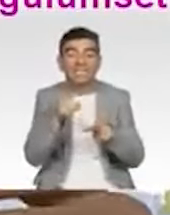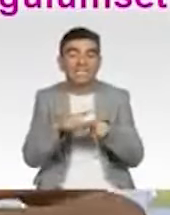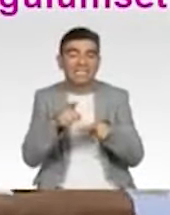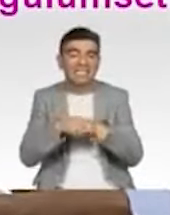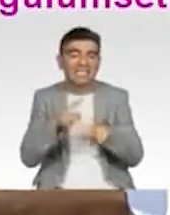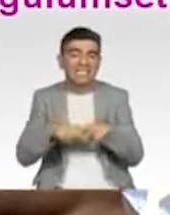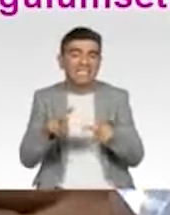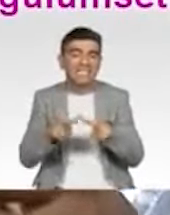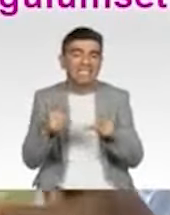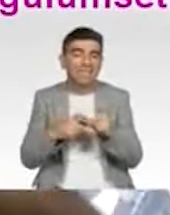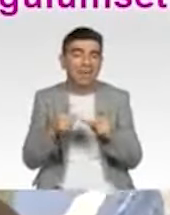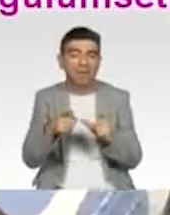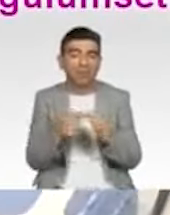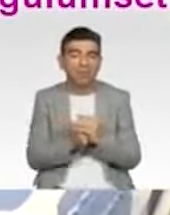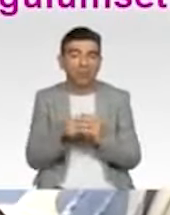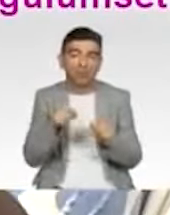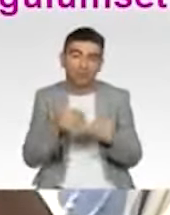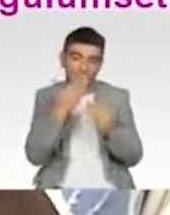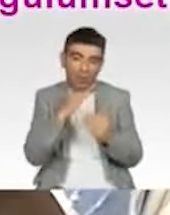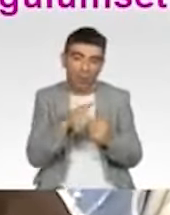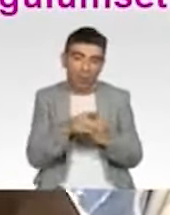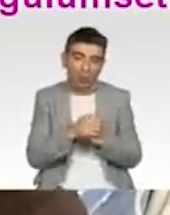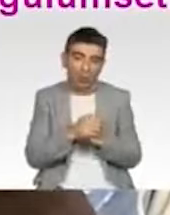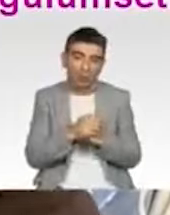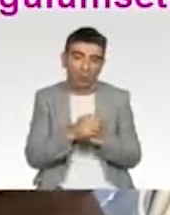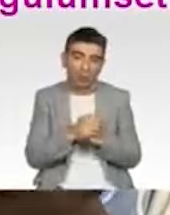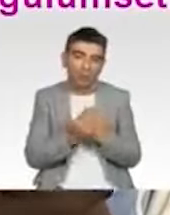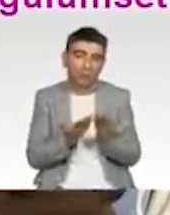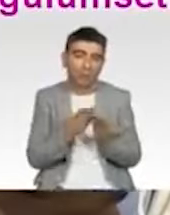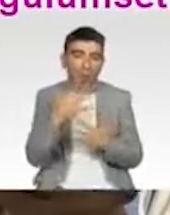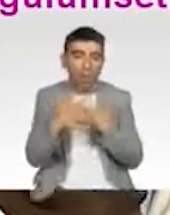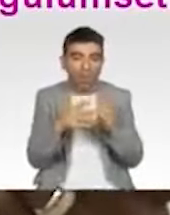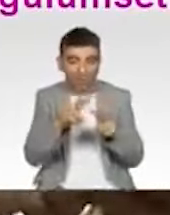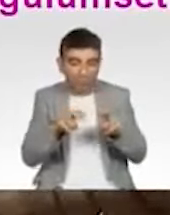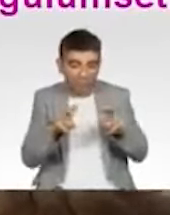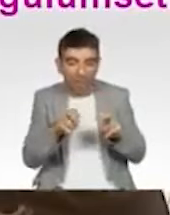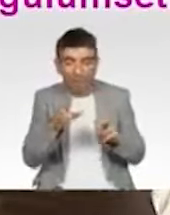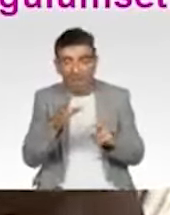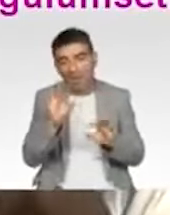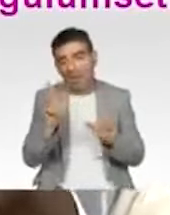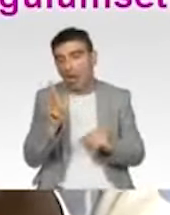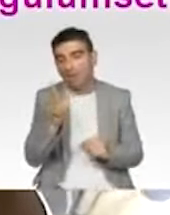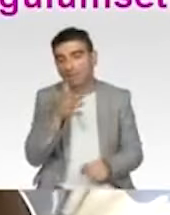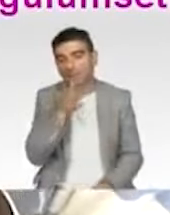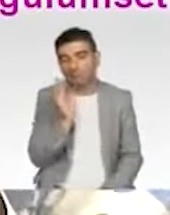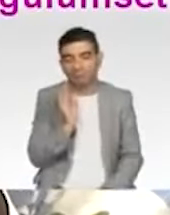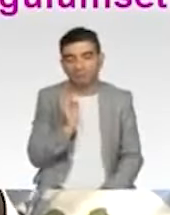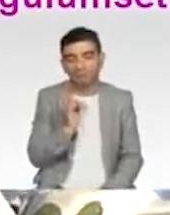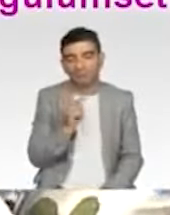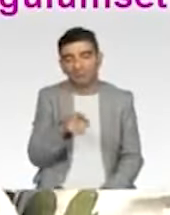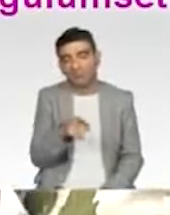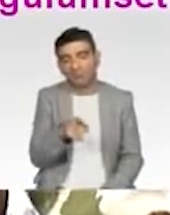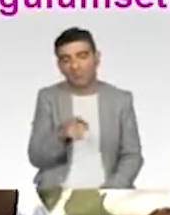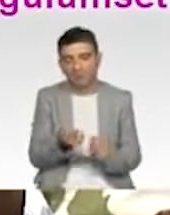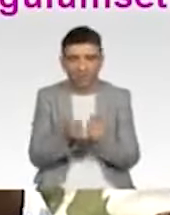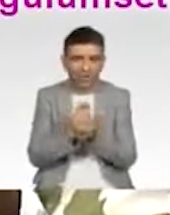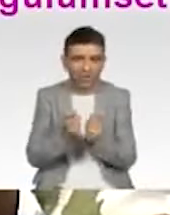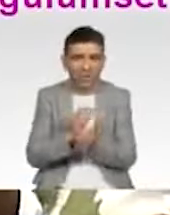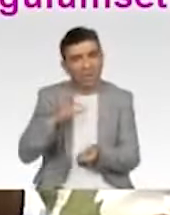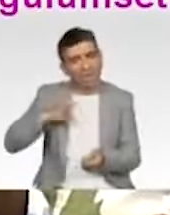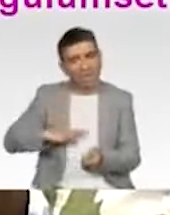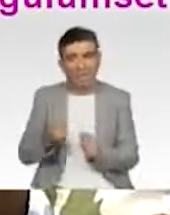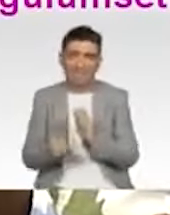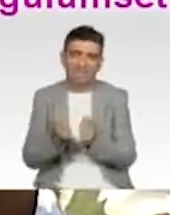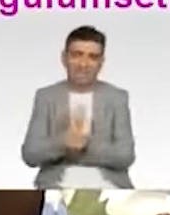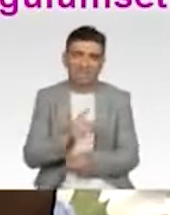Yams kokoyams var. Burada yok herhalde. Burada yok. Mesela onları incelemek lazım. Yapısından var. Yani spektrum değiştikçe faydalar